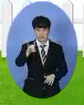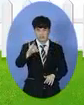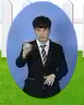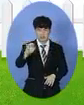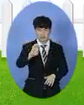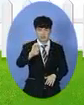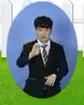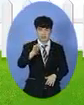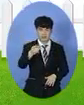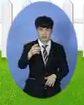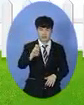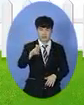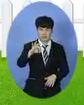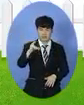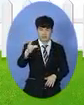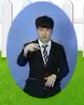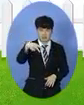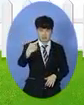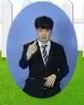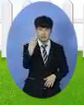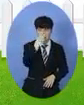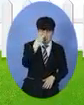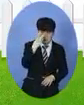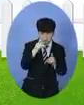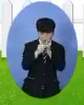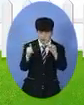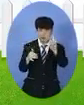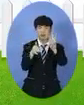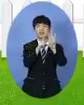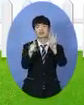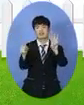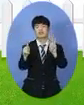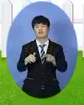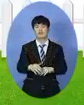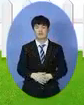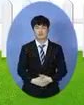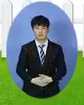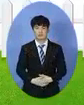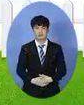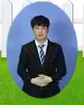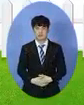채용정보입니다. KMS에서 전자부품 및 제품 검사원 3명을 모집합니다.